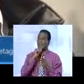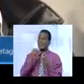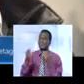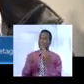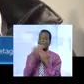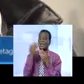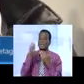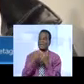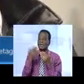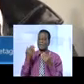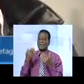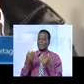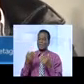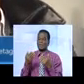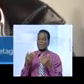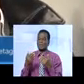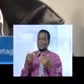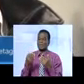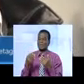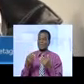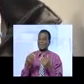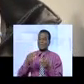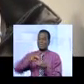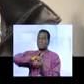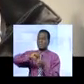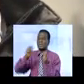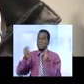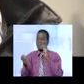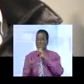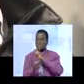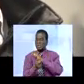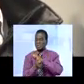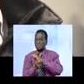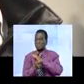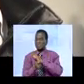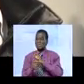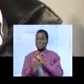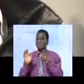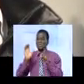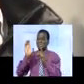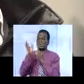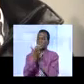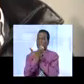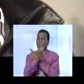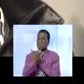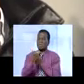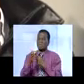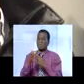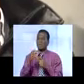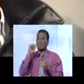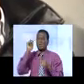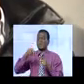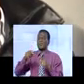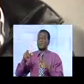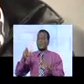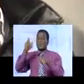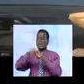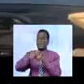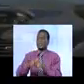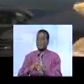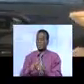facile. Le changement de culture aussi. Il fallait s'adapter à tout, la nourriture